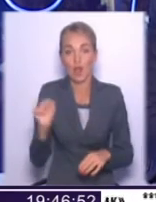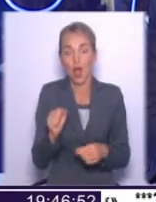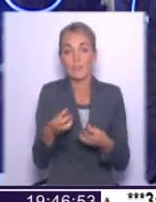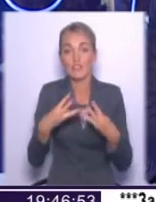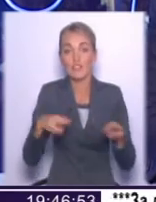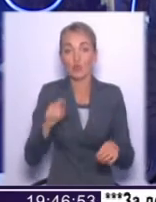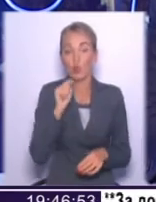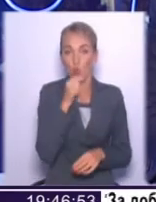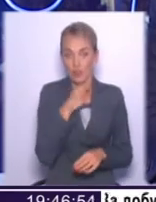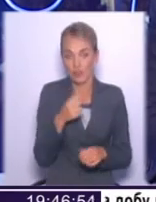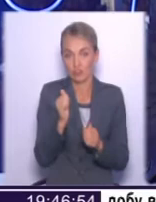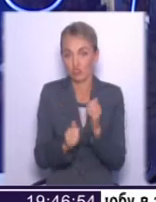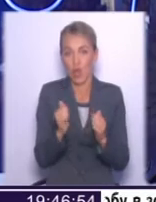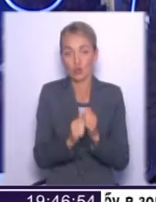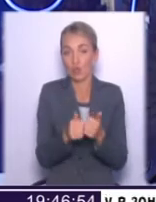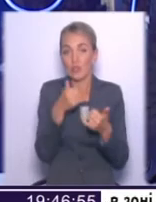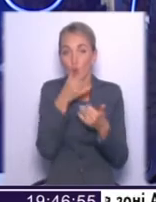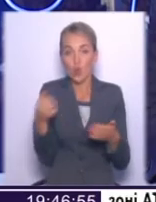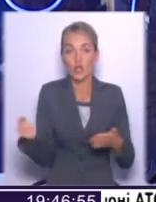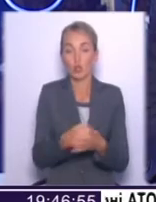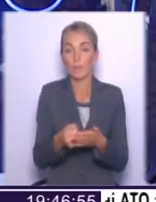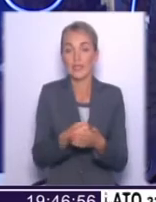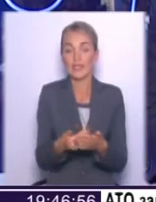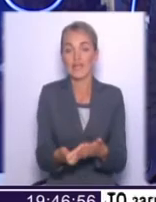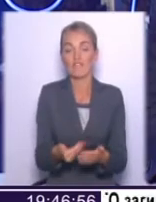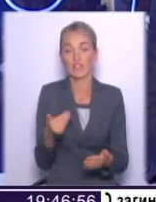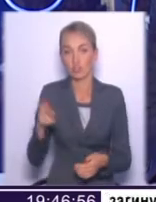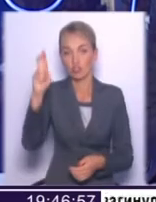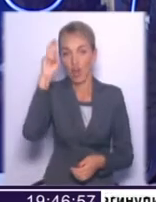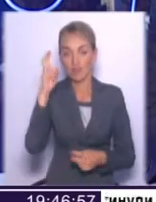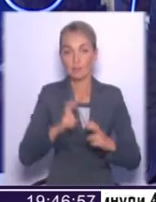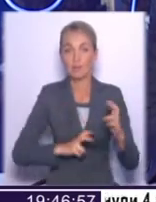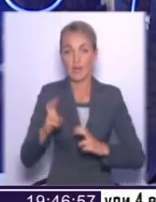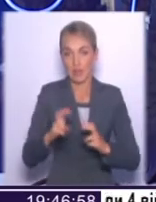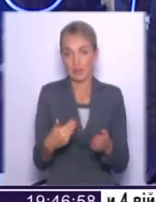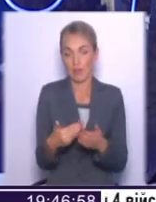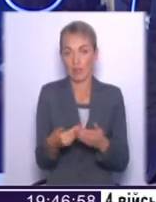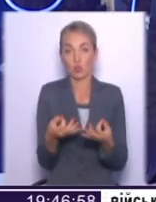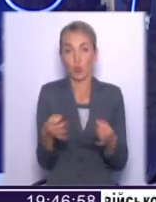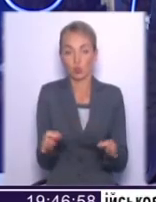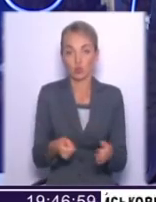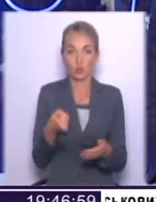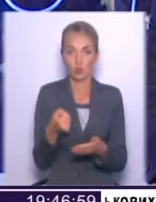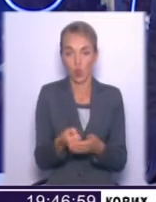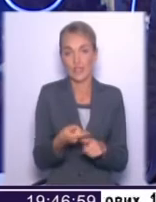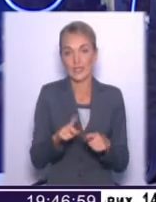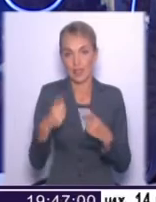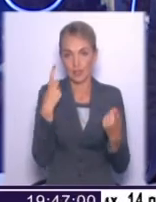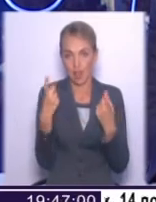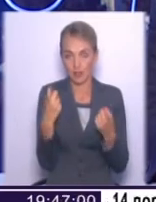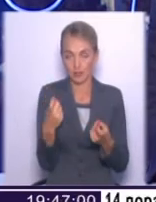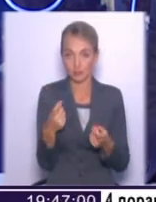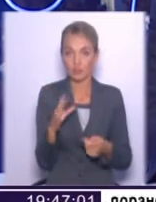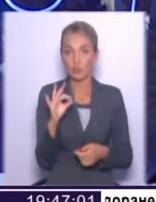– часто-густо абсолютно не може добитися від державних підприємств, наприклад, доступу до цих даних. Вони